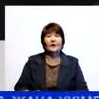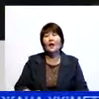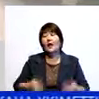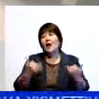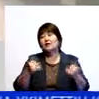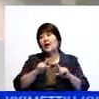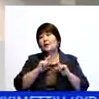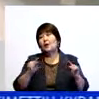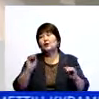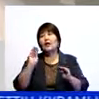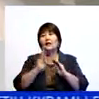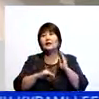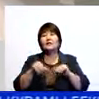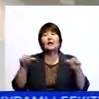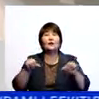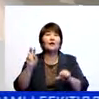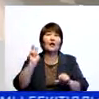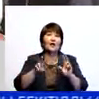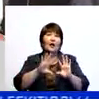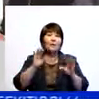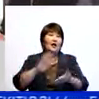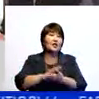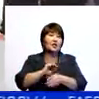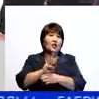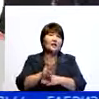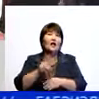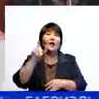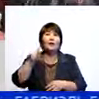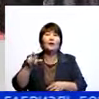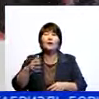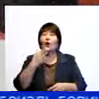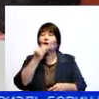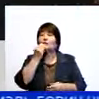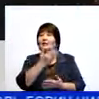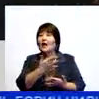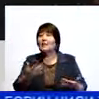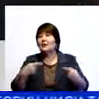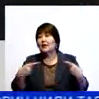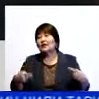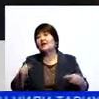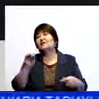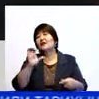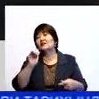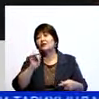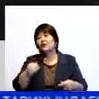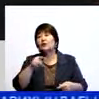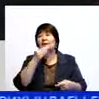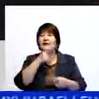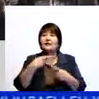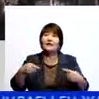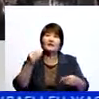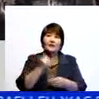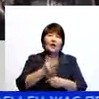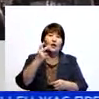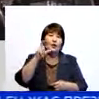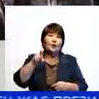Заманауи үлгіде салынған асқана желісінде келушілерге барынша жағдай жасалған. Меймандар мұнда ұлттық тағамдармен қатар фаст-фуд өнімдерінен де дәм таталады.